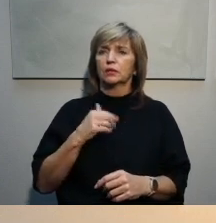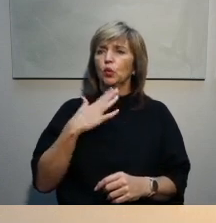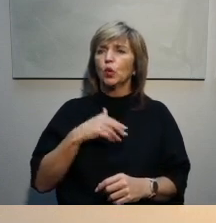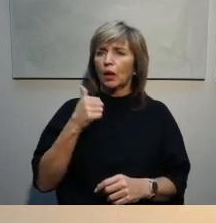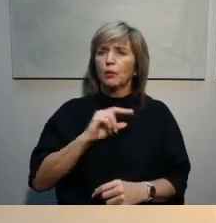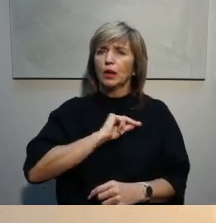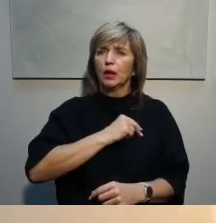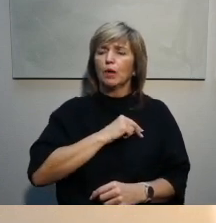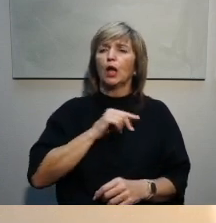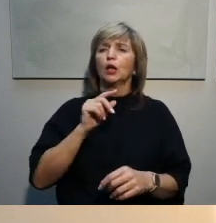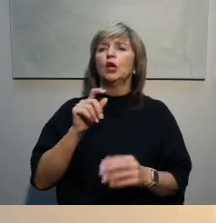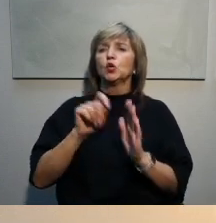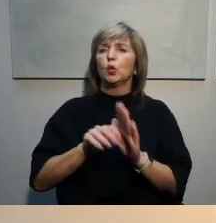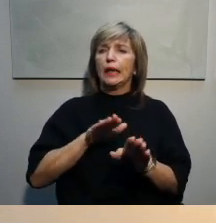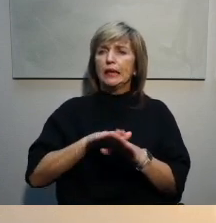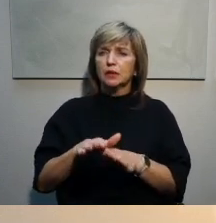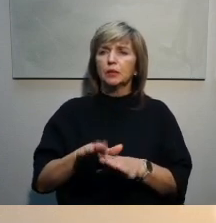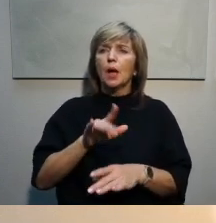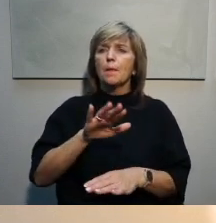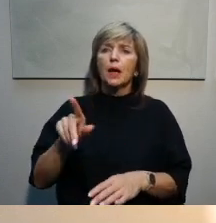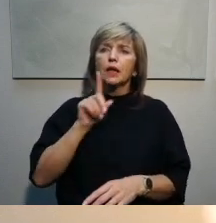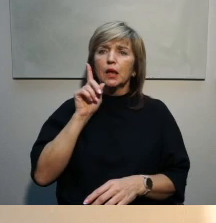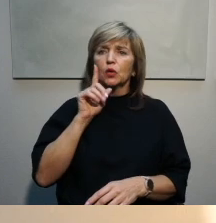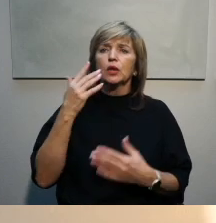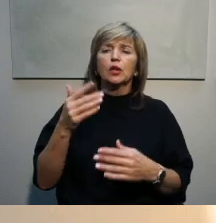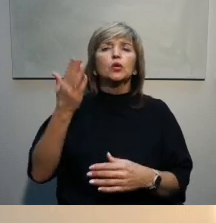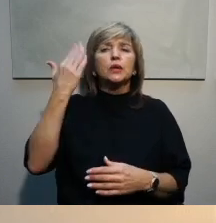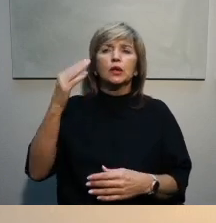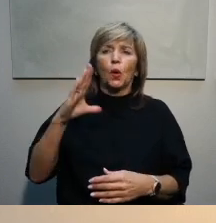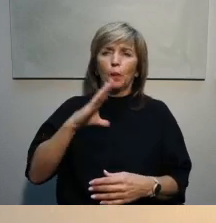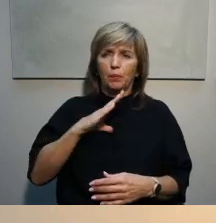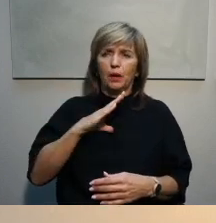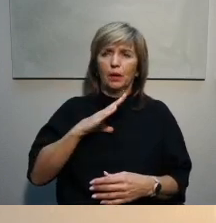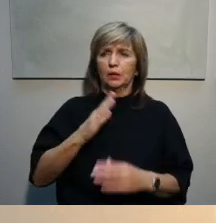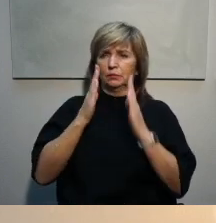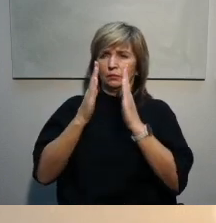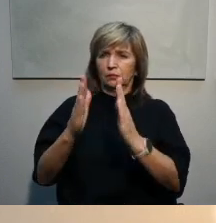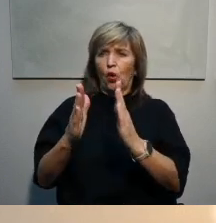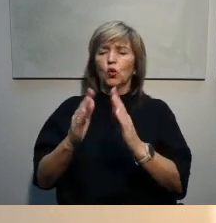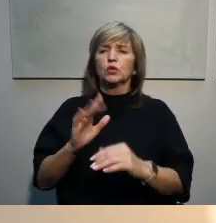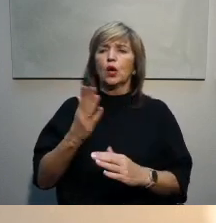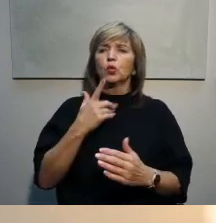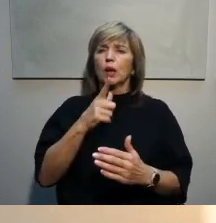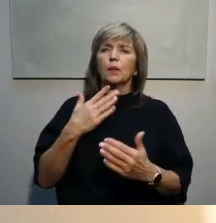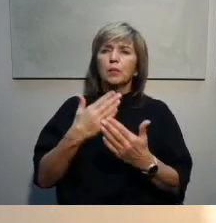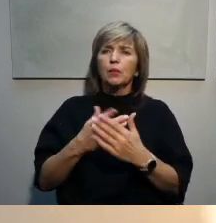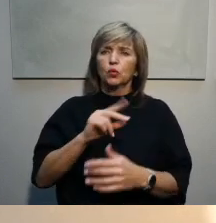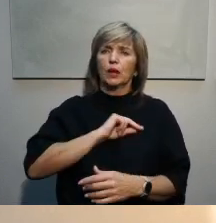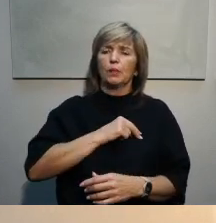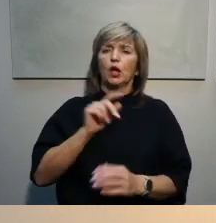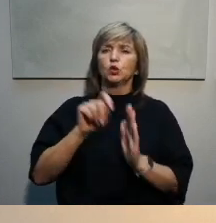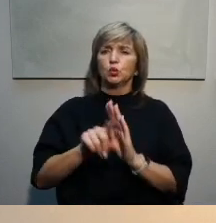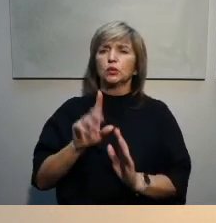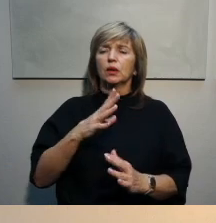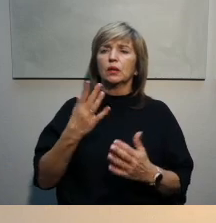tieši kriminālsoda izpildē, bērni jaunieši jau sen ir bijuši fokusā. Tur, kur tiek piemērots kriminālsods,